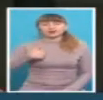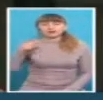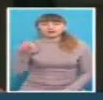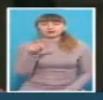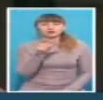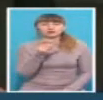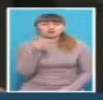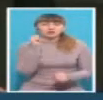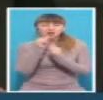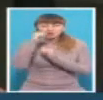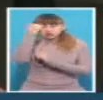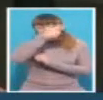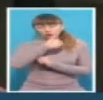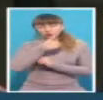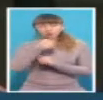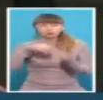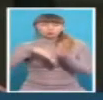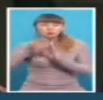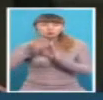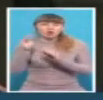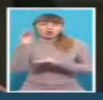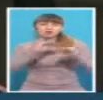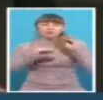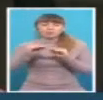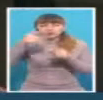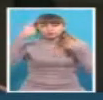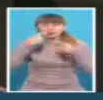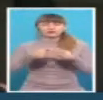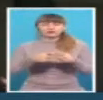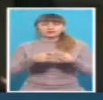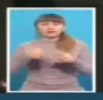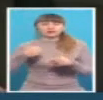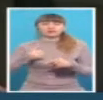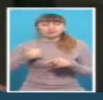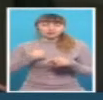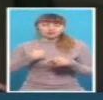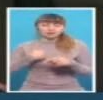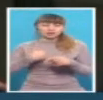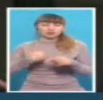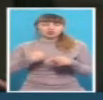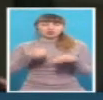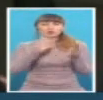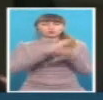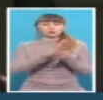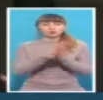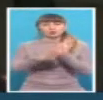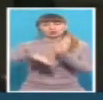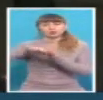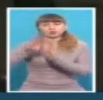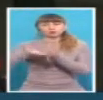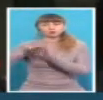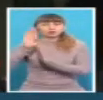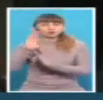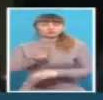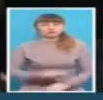түрде әскери жаңа саладан шықпау керек, ол кәдімгі өзіміздің күнделікті өндіріп жатқан халқымыздың өнімдерінен